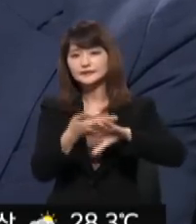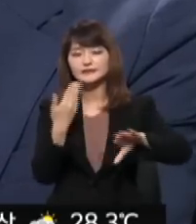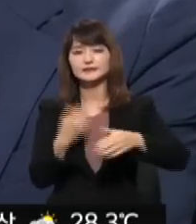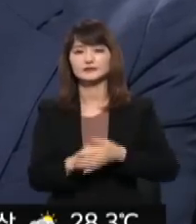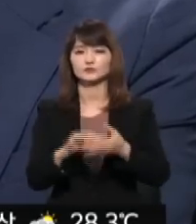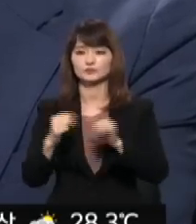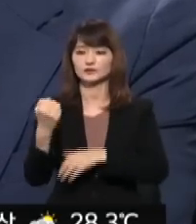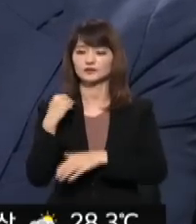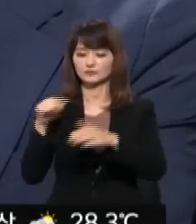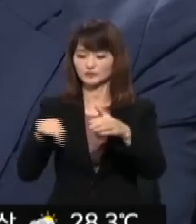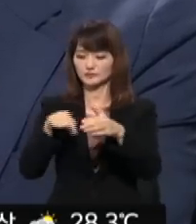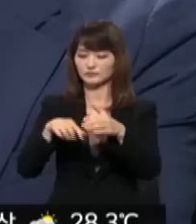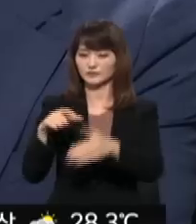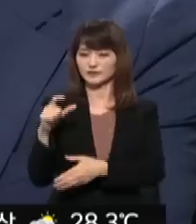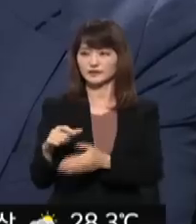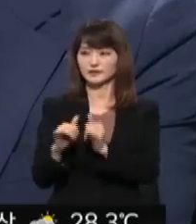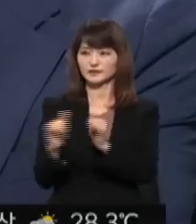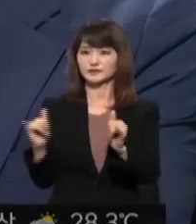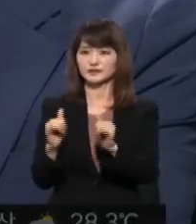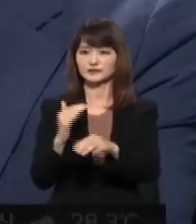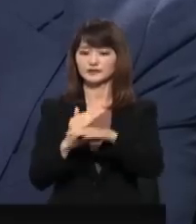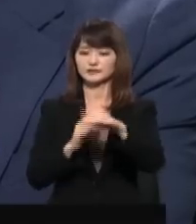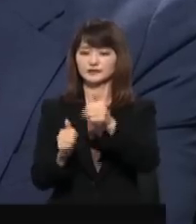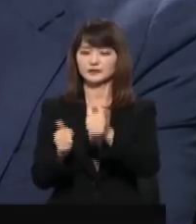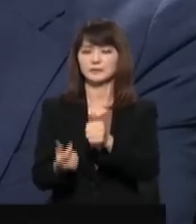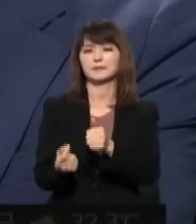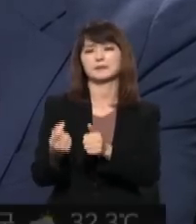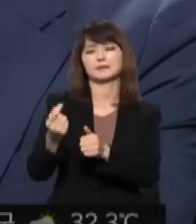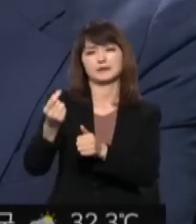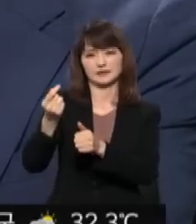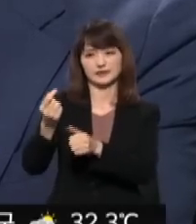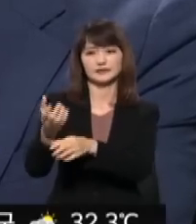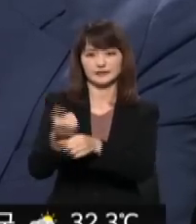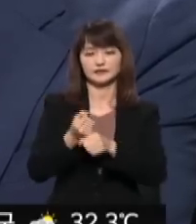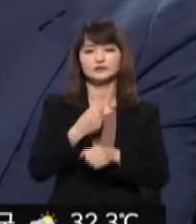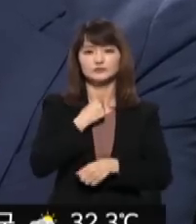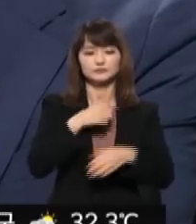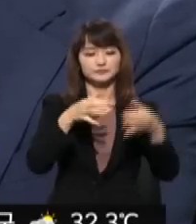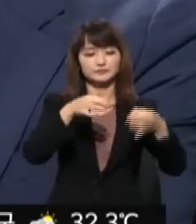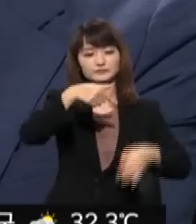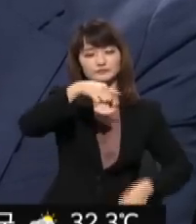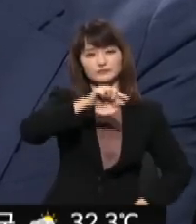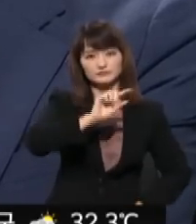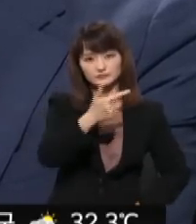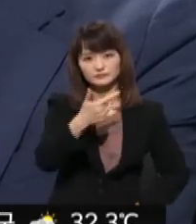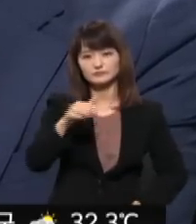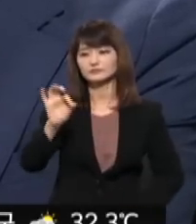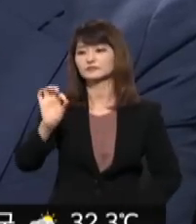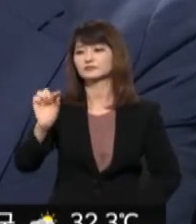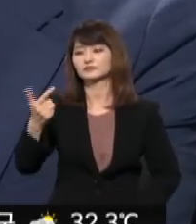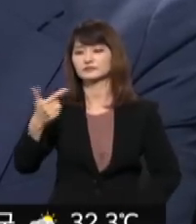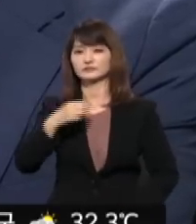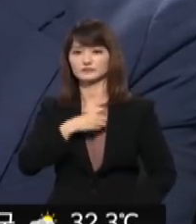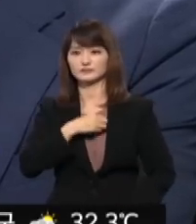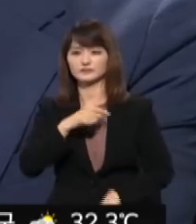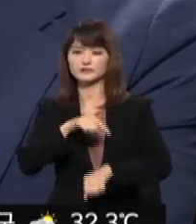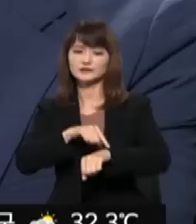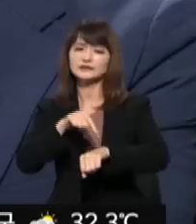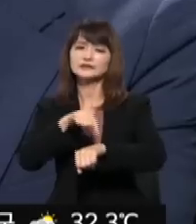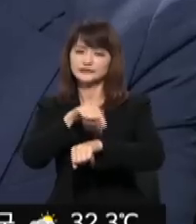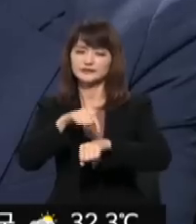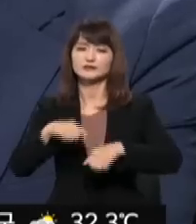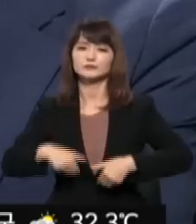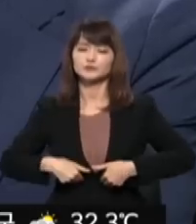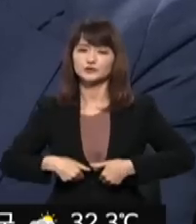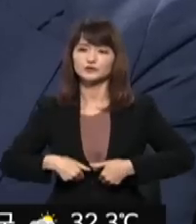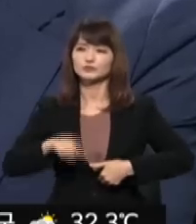상대적으로 좀 단단한 분들은 빨리 했으면 좋겠고 가급적 안철수 의원처럼 시간이 필요한 분들은